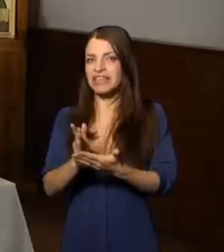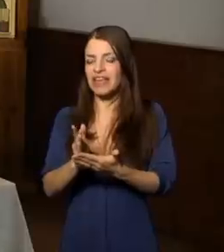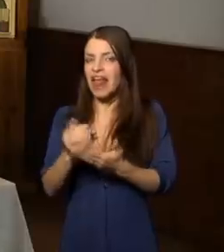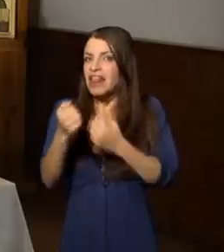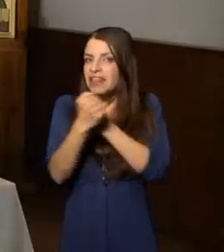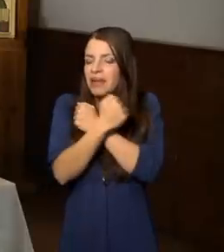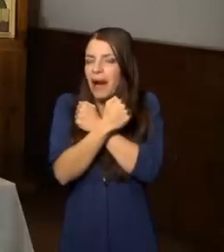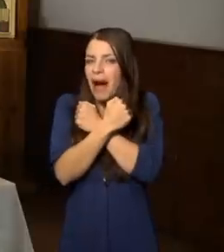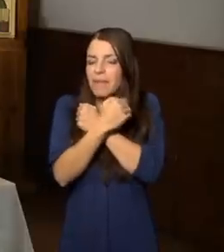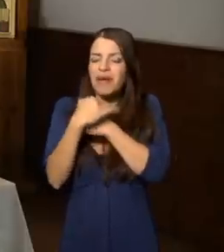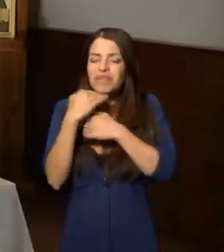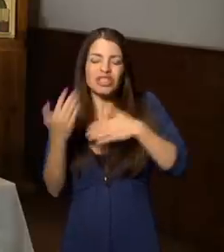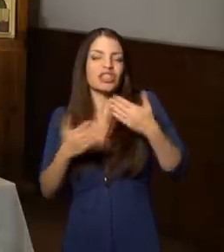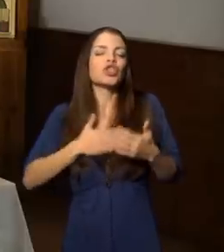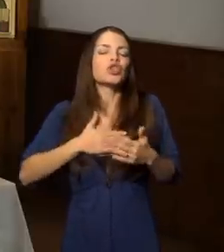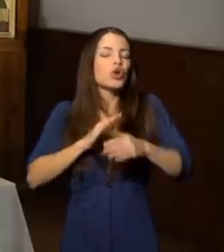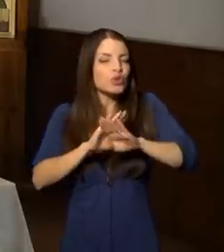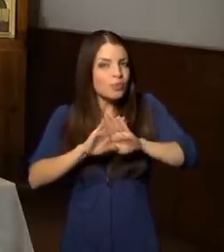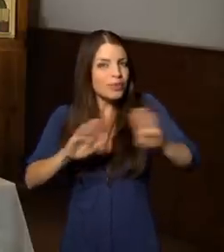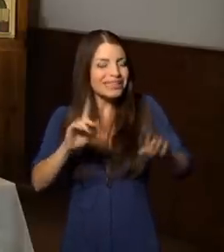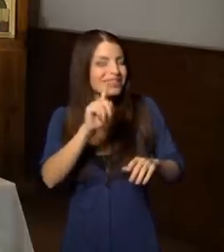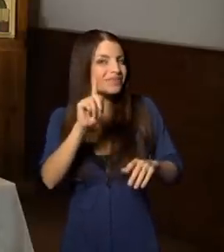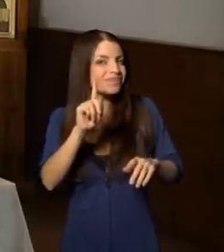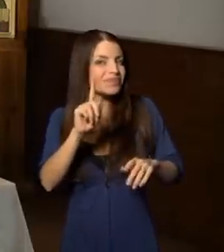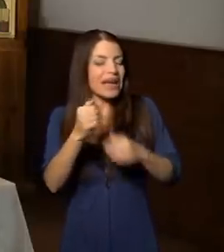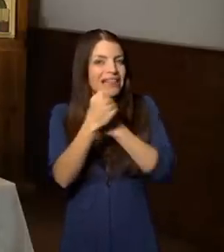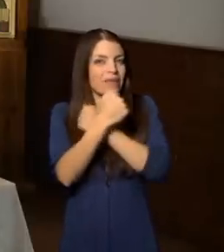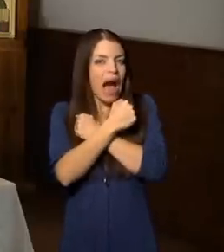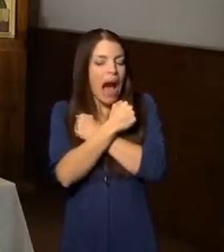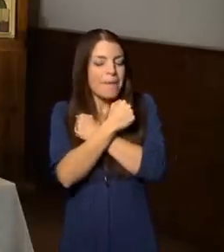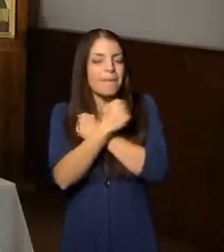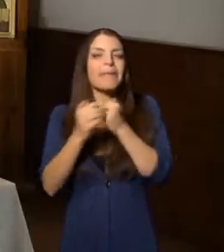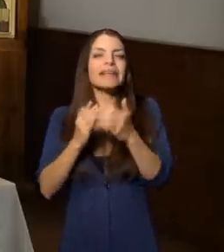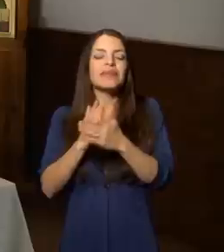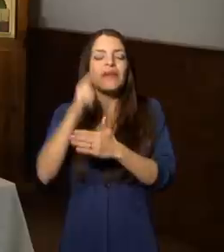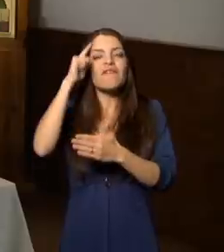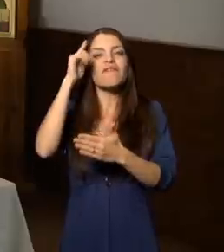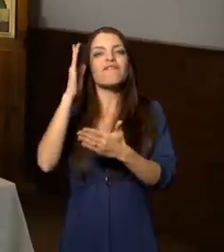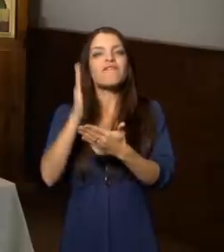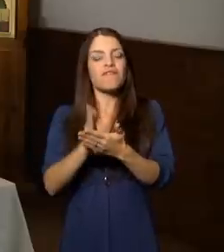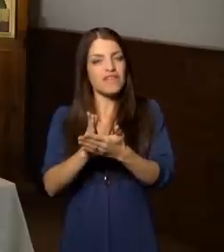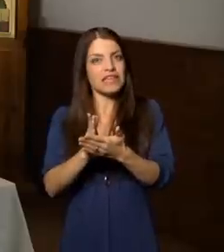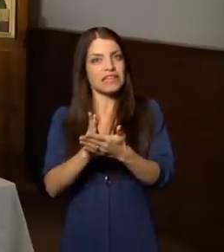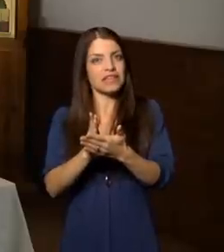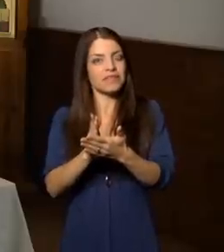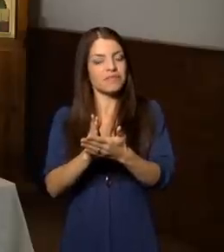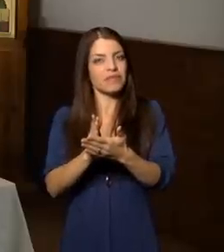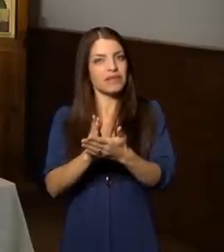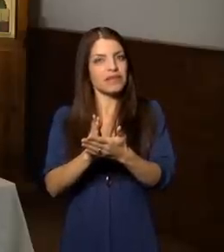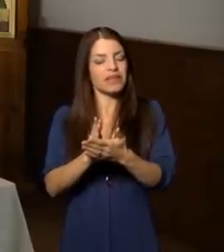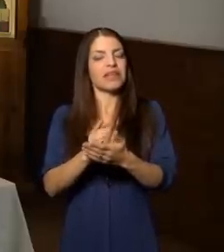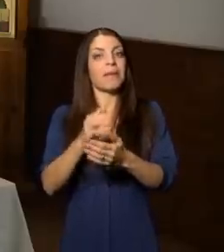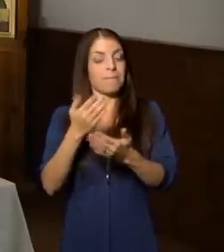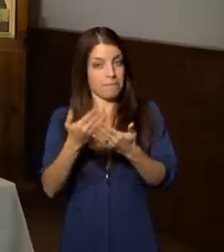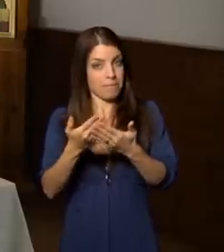tibdix minn emozzjoni biss ta' mħabba, iżda tibda minn att ta' fidi li jagħmel in-nisrani biex